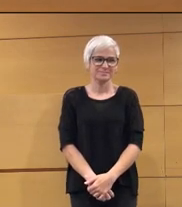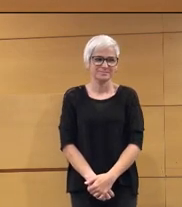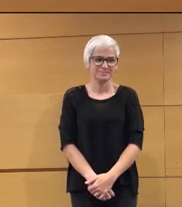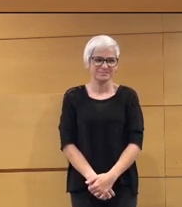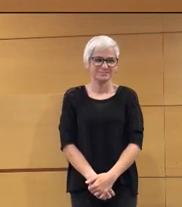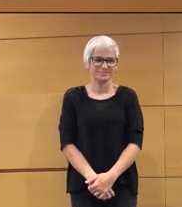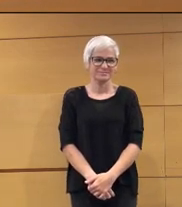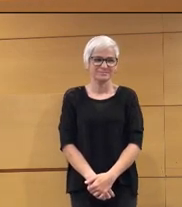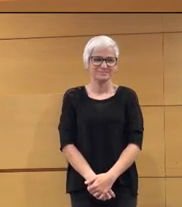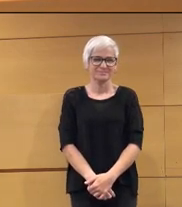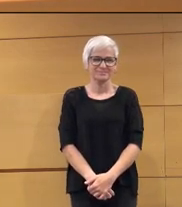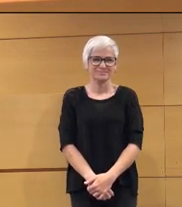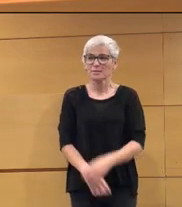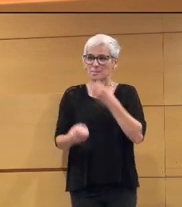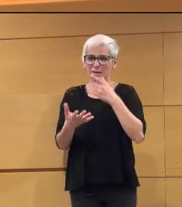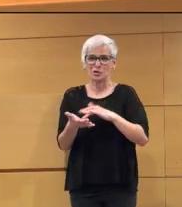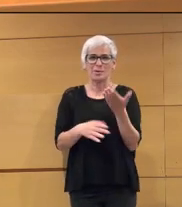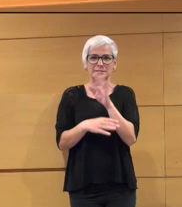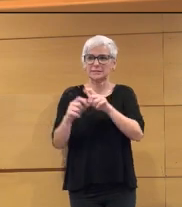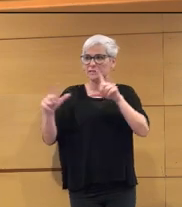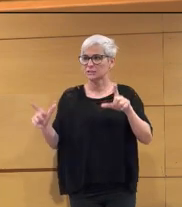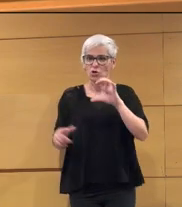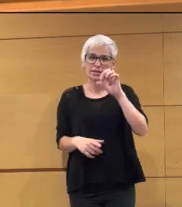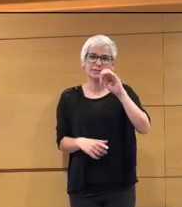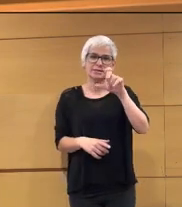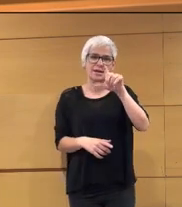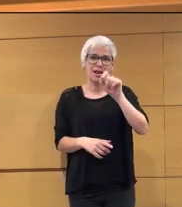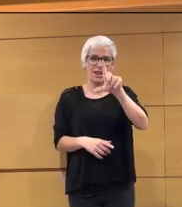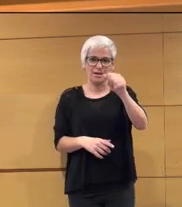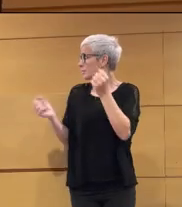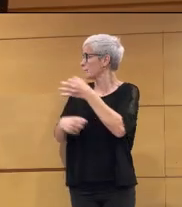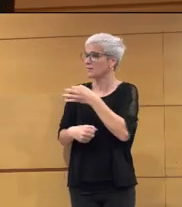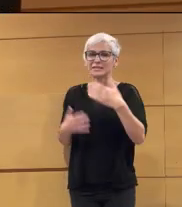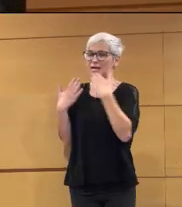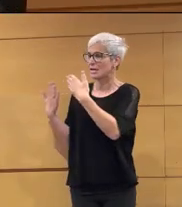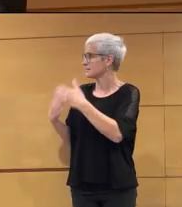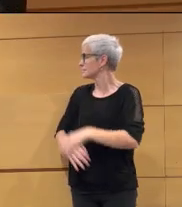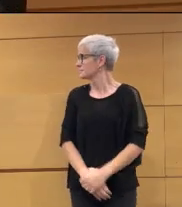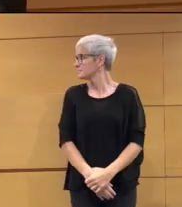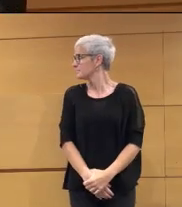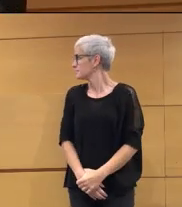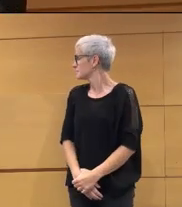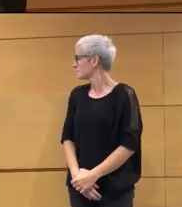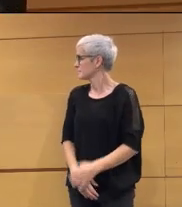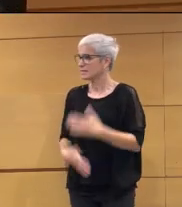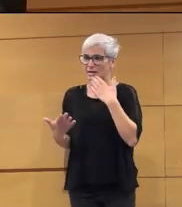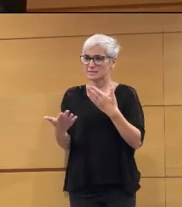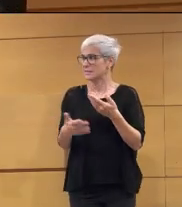Molt bé, doncs ara passem a la presentació de l'Estela. Sí. Gràcies a vosaltres per la